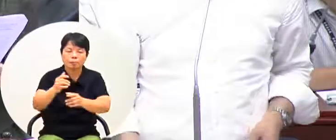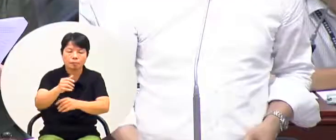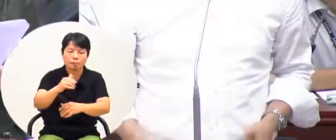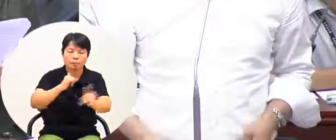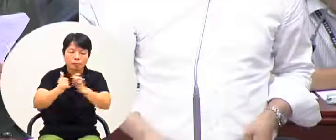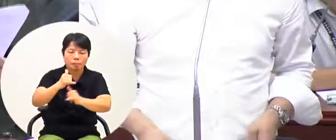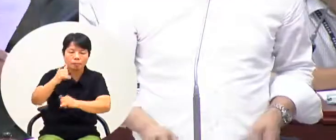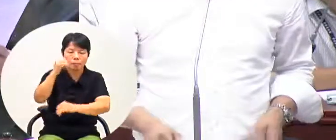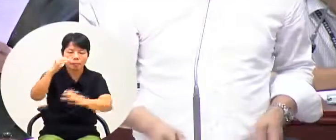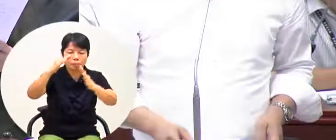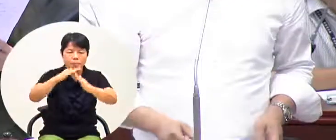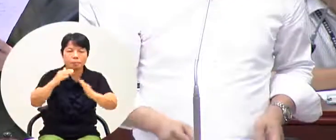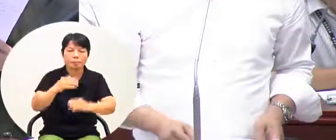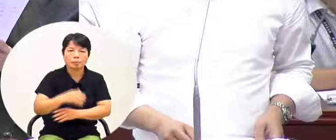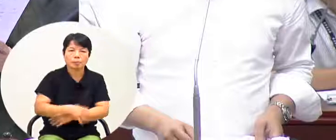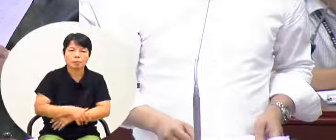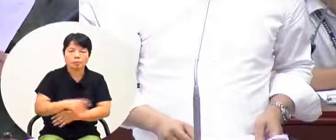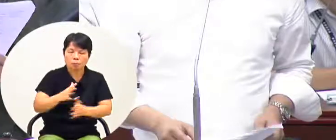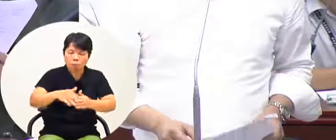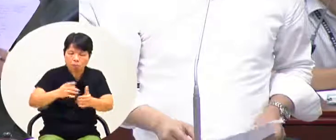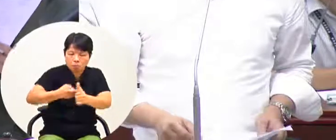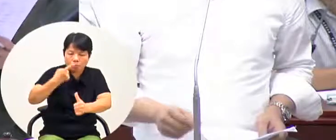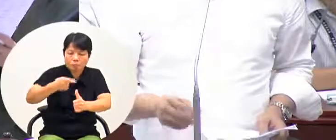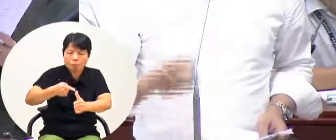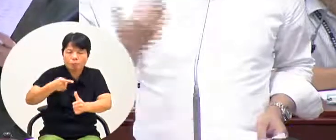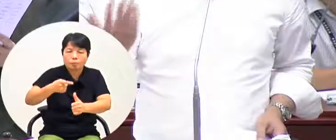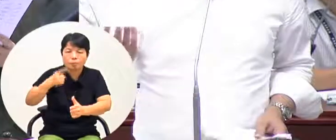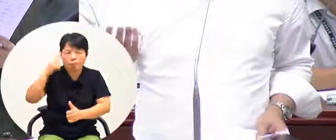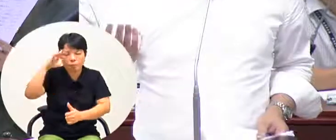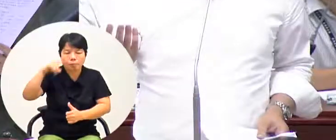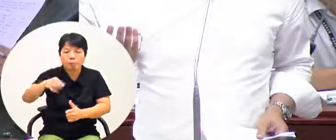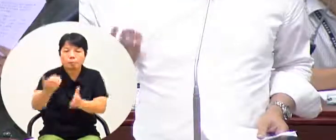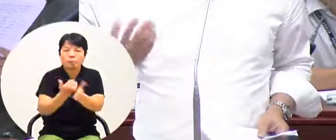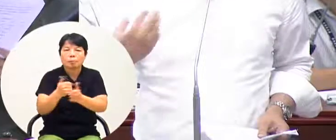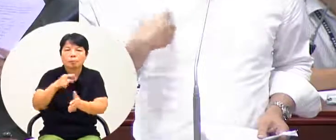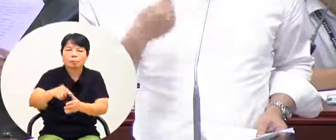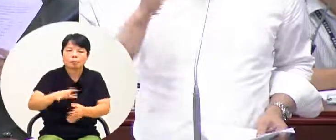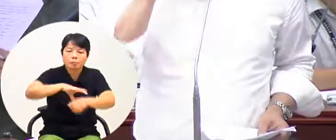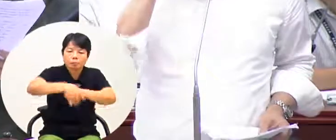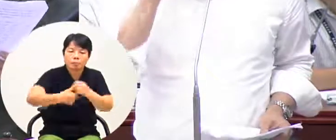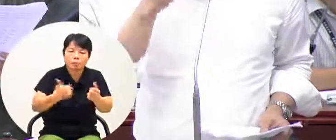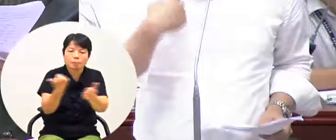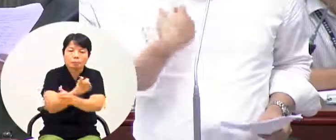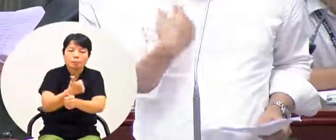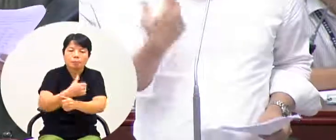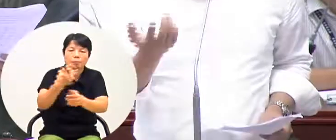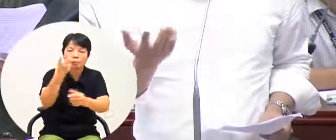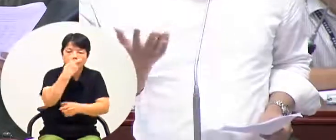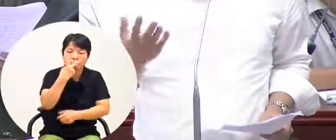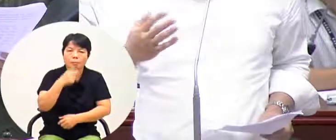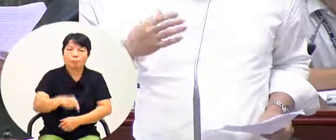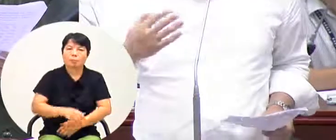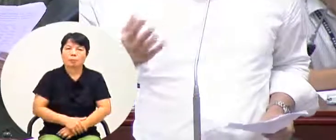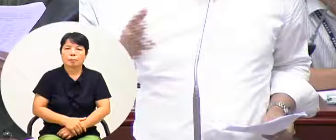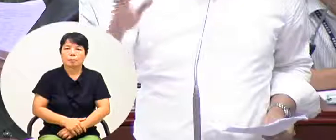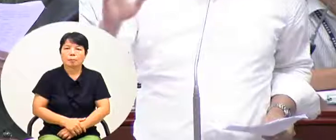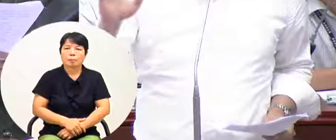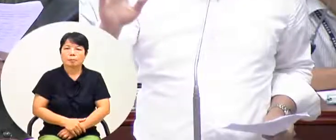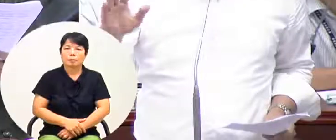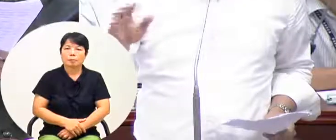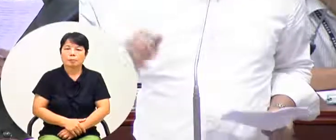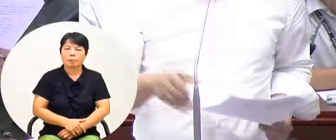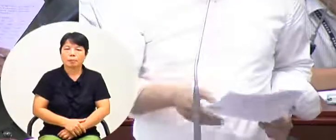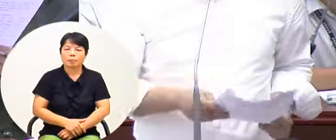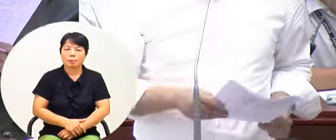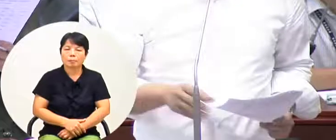我们高雄是首创的。你讲刚刚提到的那个包租代 是那个是 包租代管的，是我们高雄首创的嘛？ 由我们跟刚好是我